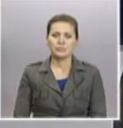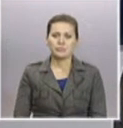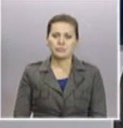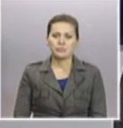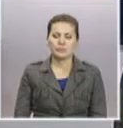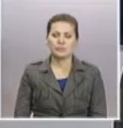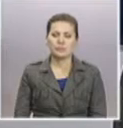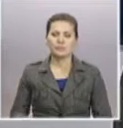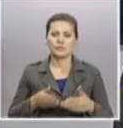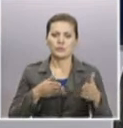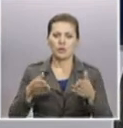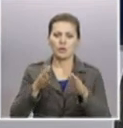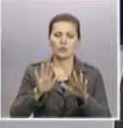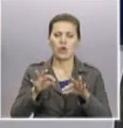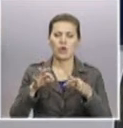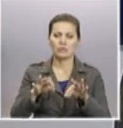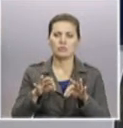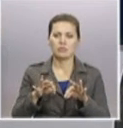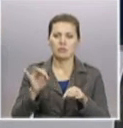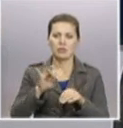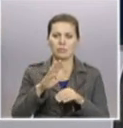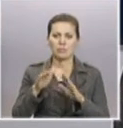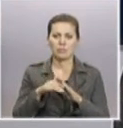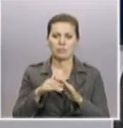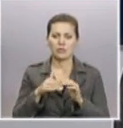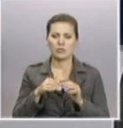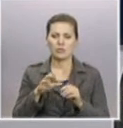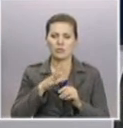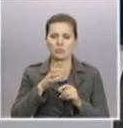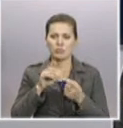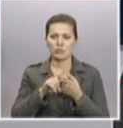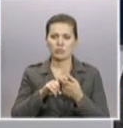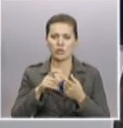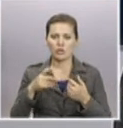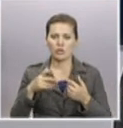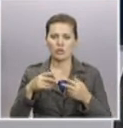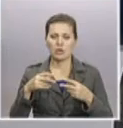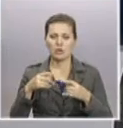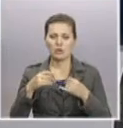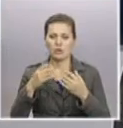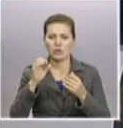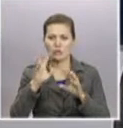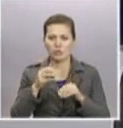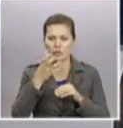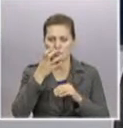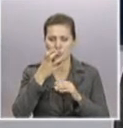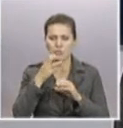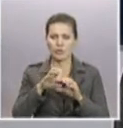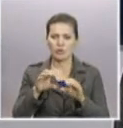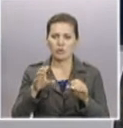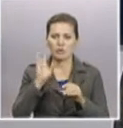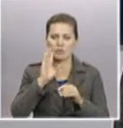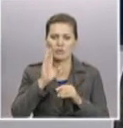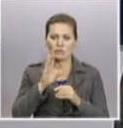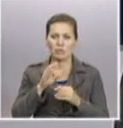полоса только для автомобилей. Под ним находится много коммуникаций инженерных, тоже те же самые тепловые сети,